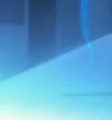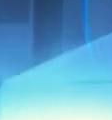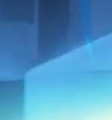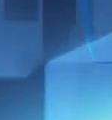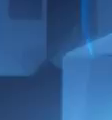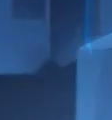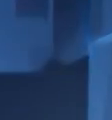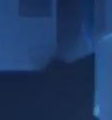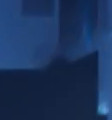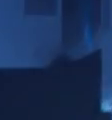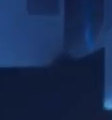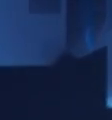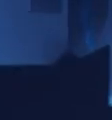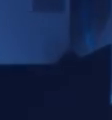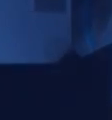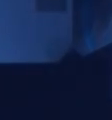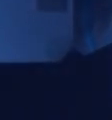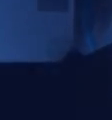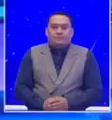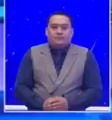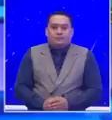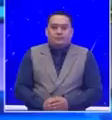телекомпания ЖТСУ, Талдыкурган.